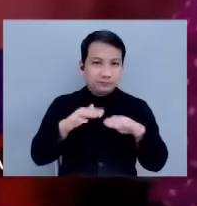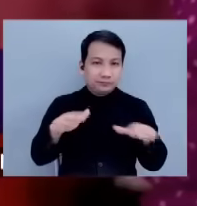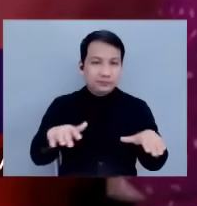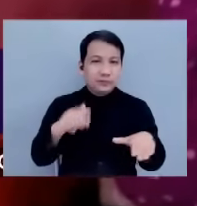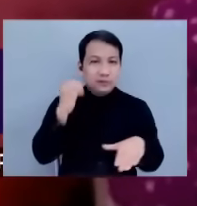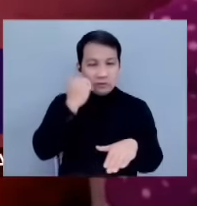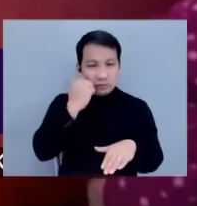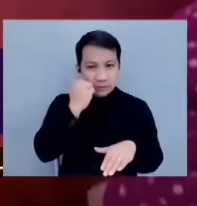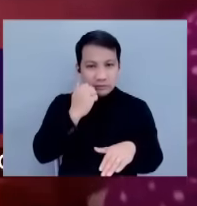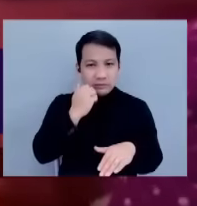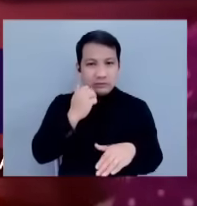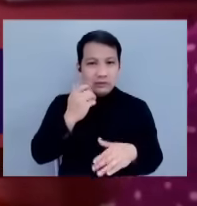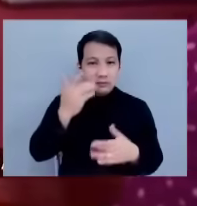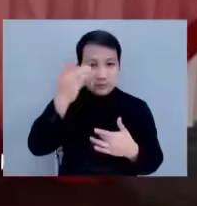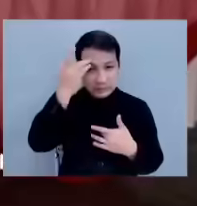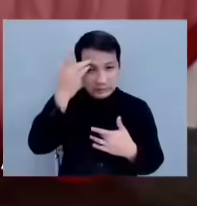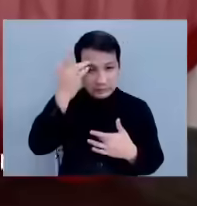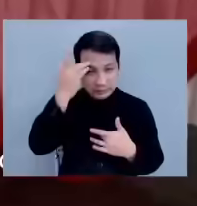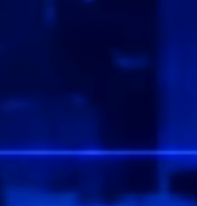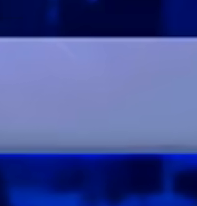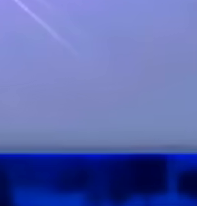nakikipaglaban sa malubhang sakit.